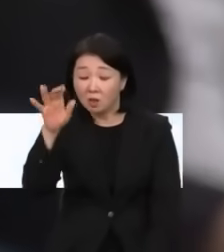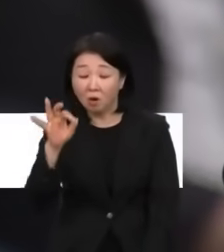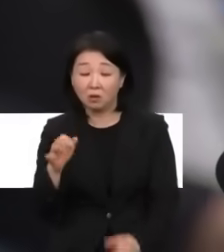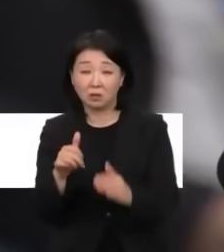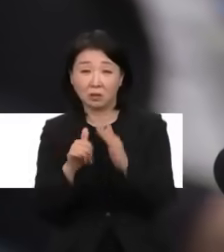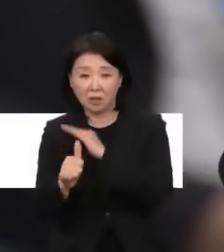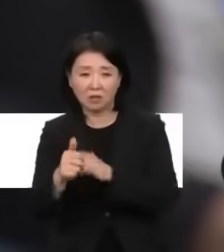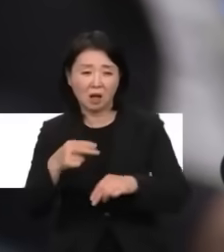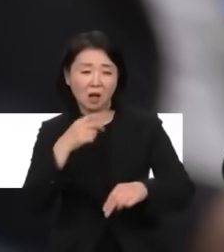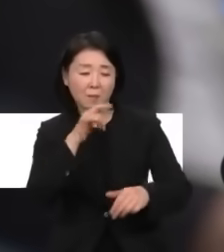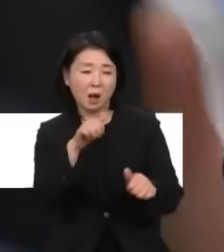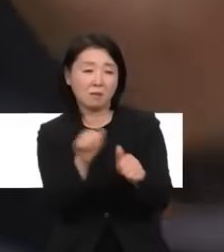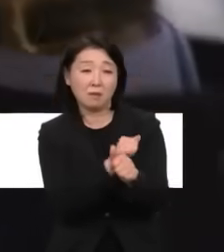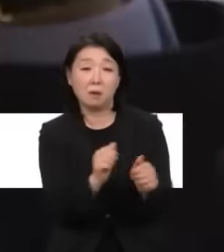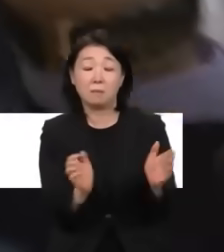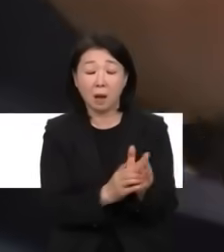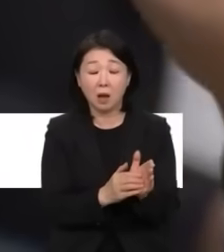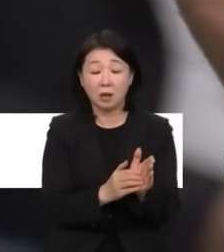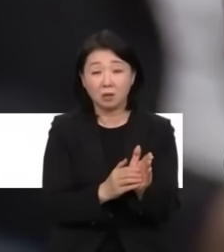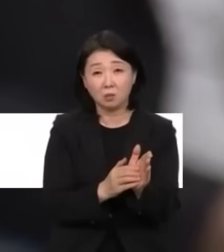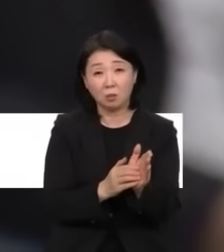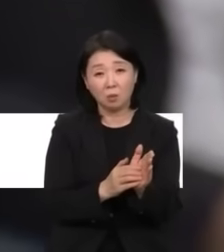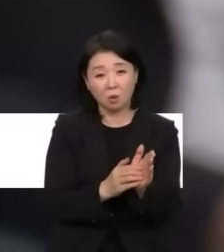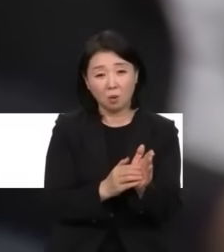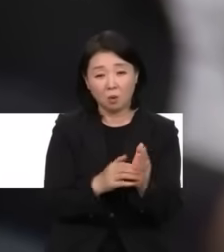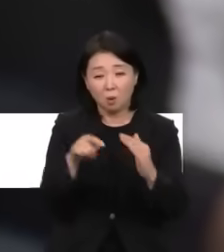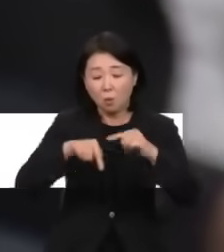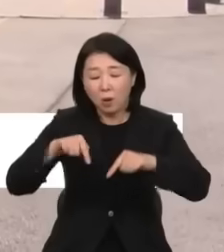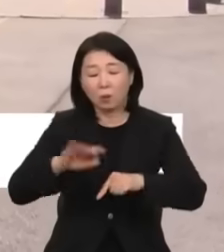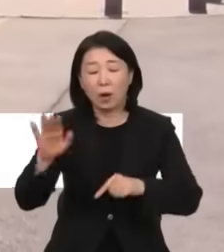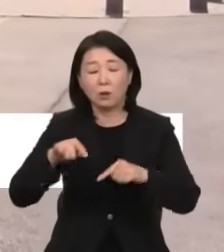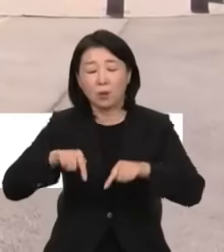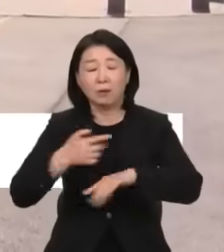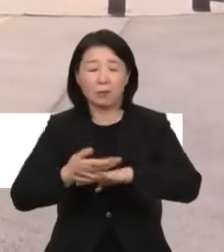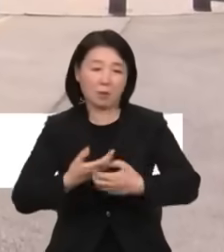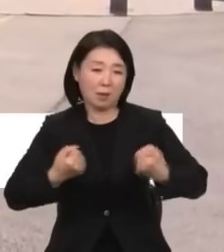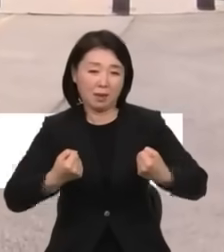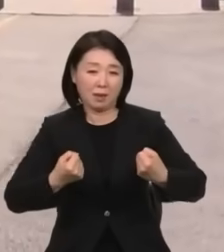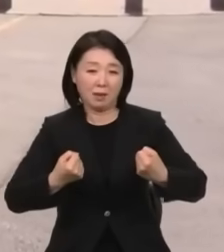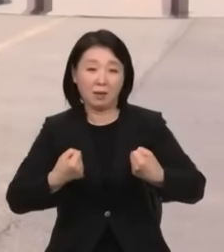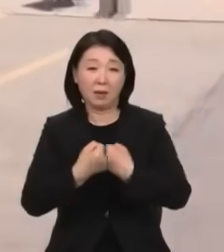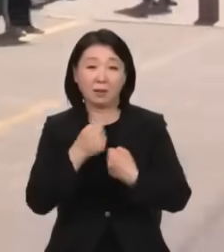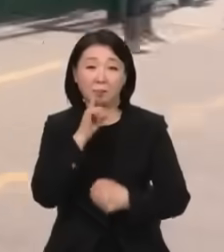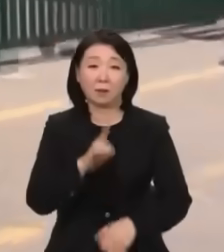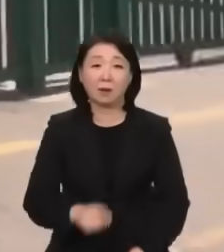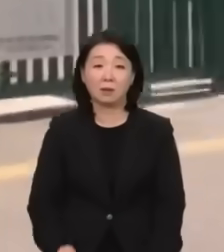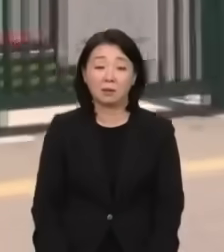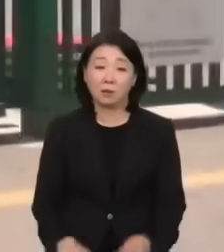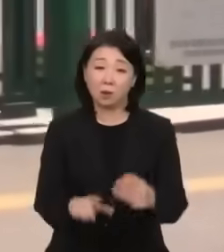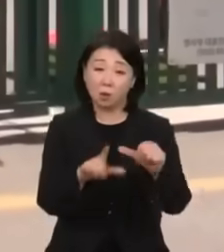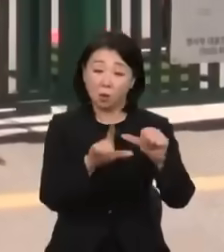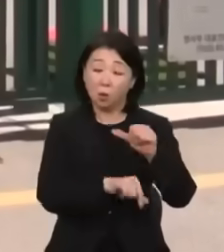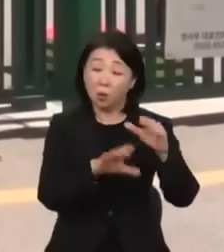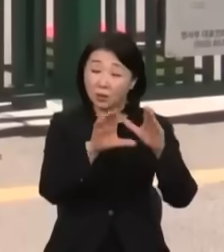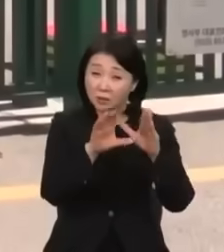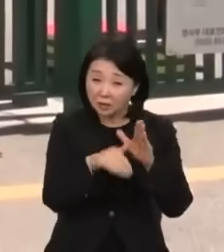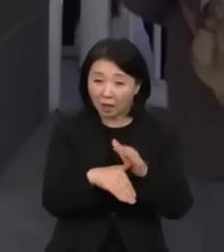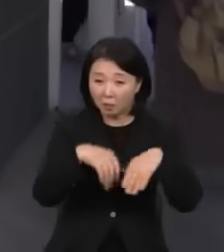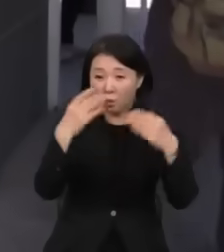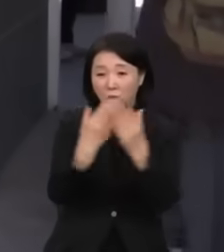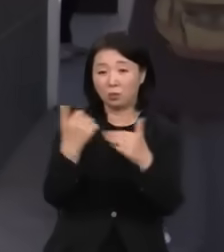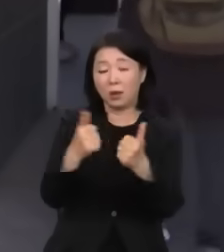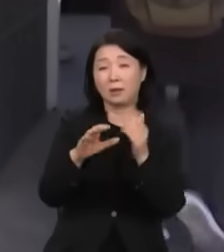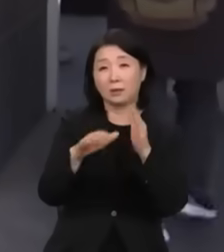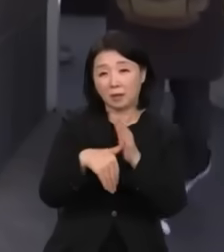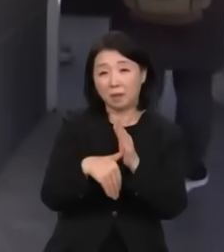외교부 출신과 비외교부 출신인 주재관들을 갈라치게 했다는 주장도 나왔습니다. 지난해 5월 전체 회의 뒤 주재관만